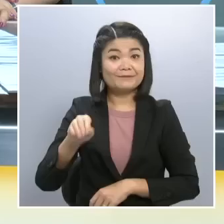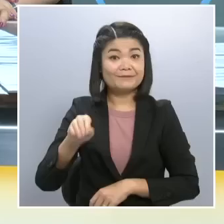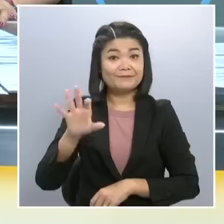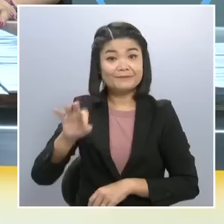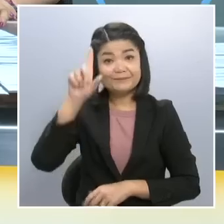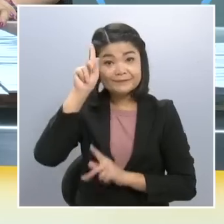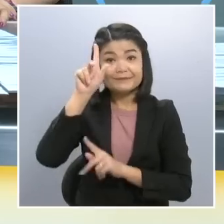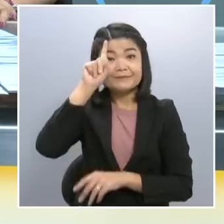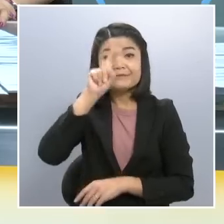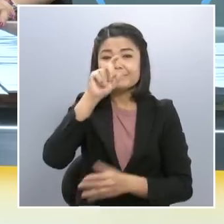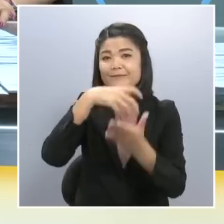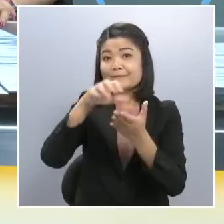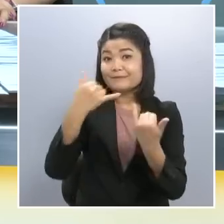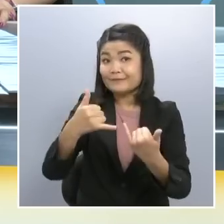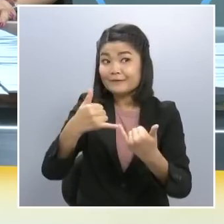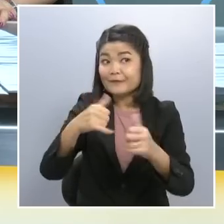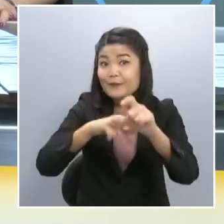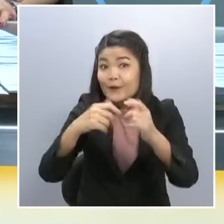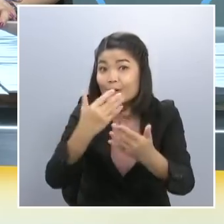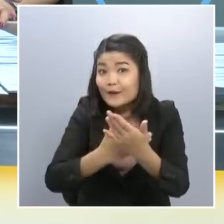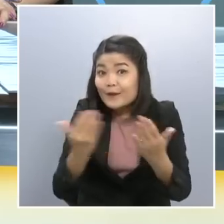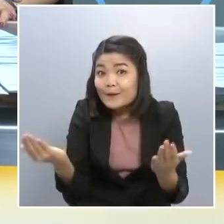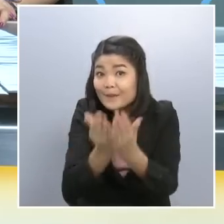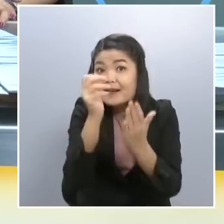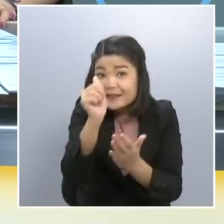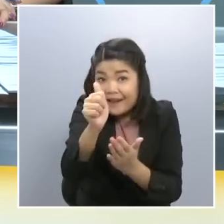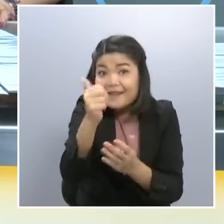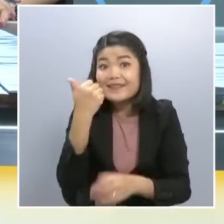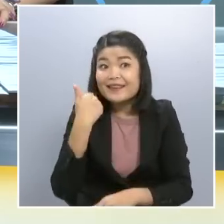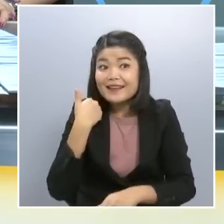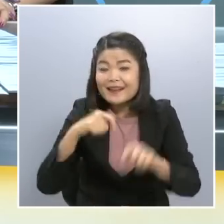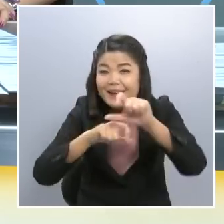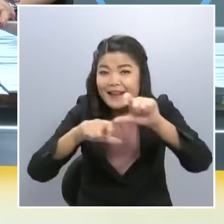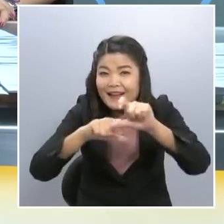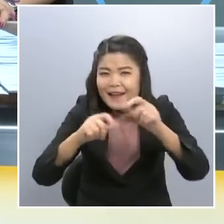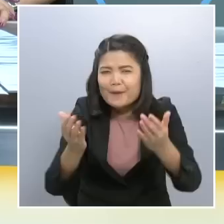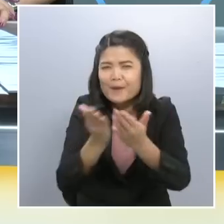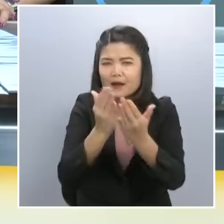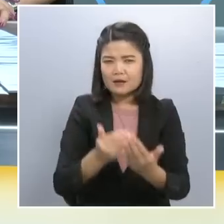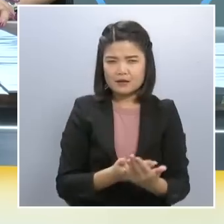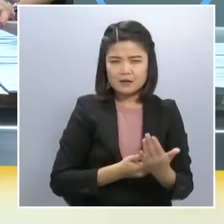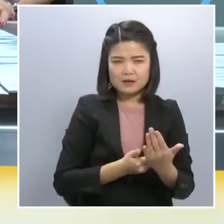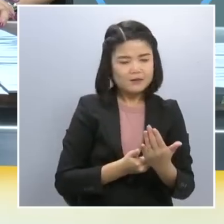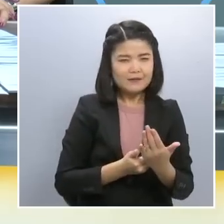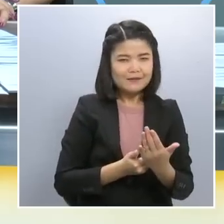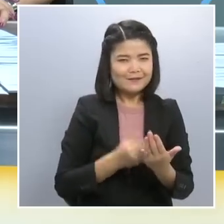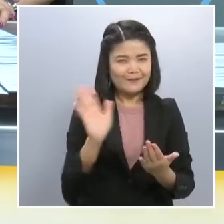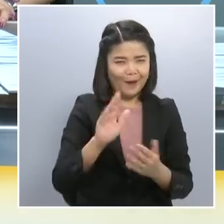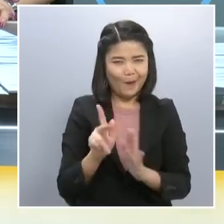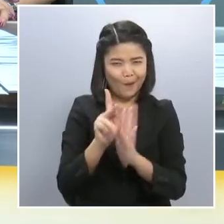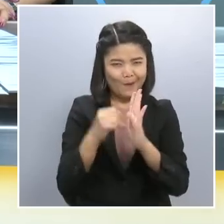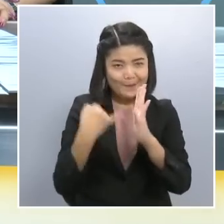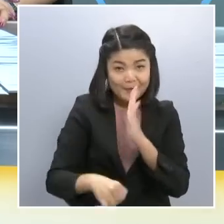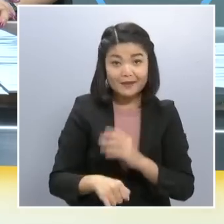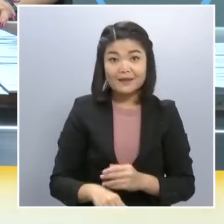ยังเราสาธิตหวยไหมครับถูกลอตเตอรี่ไหมฮะเราเล่นลอตเตอรี่หวยมันจะดูเป็นลักษณะใต้ดินไปชนิดหนึ่ง ค่ะ ถูกลอตเตอรี่